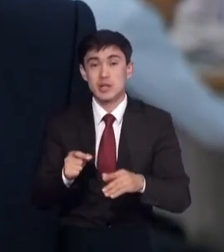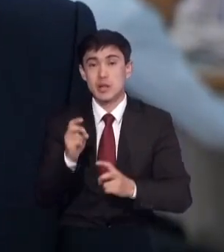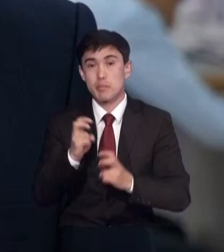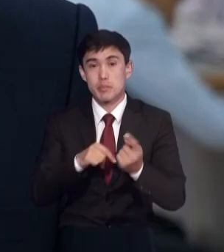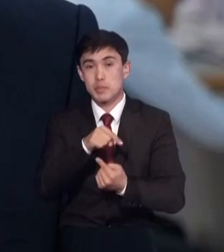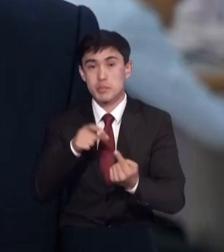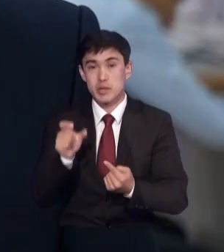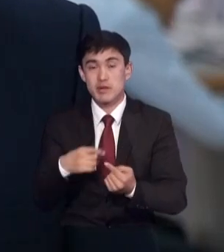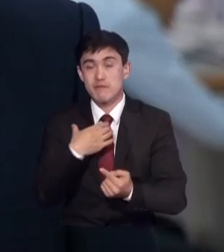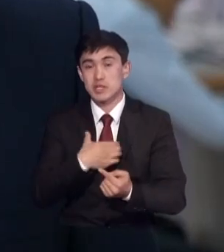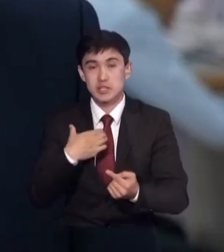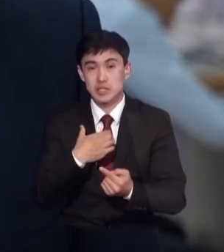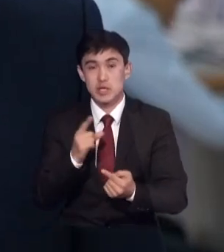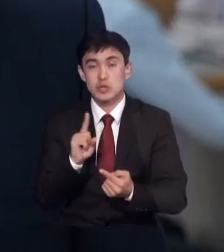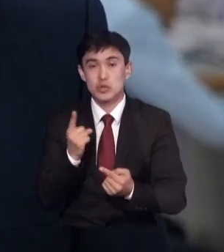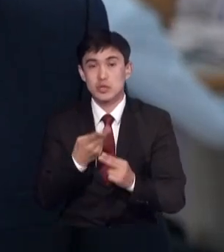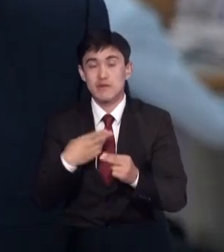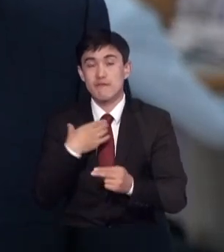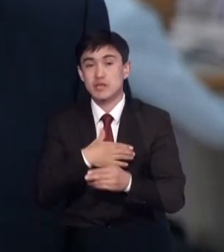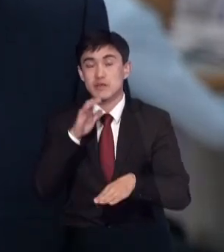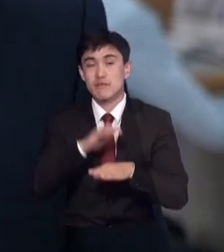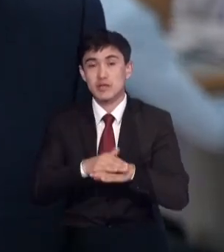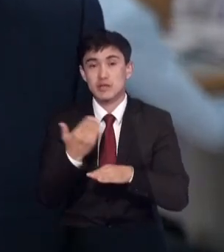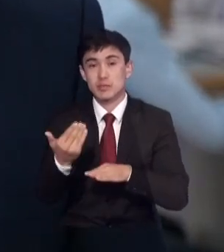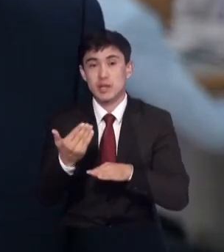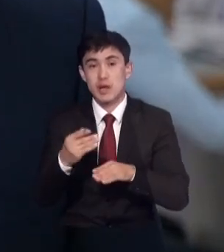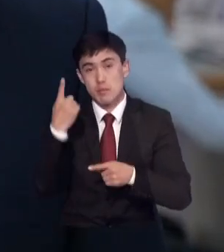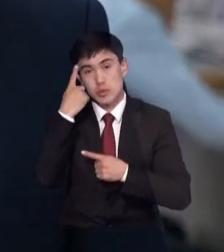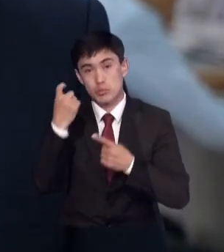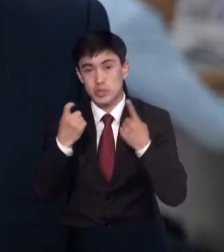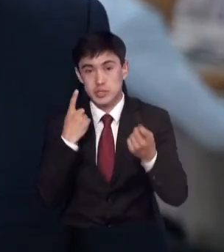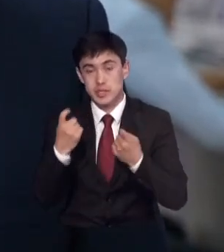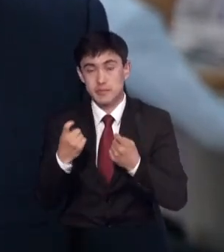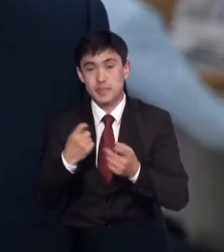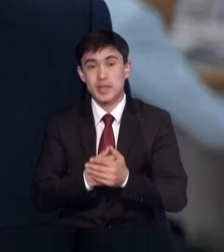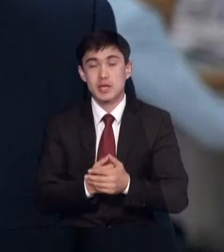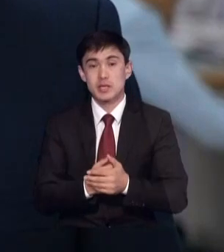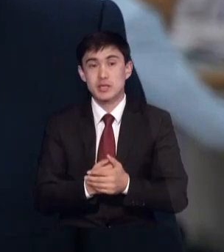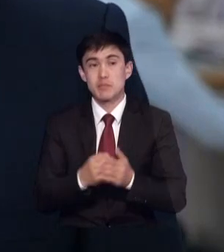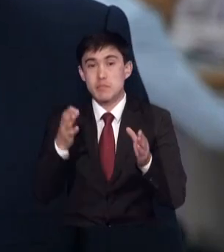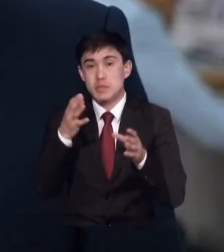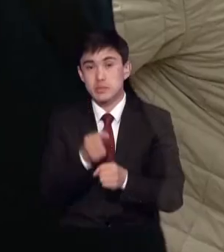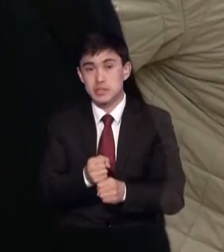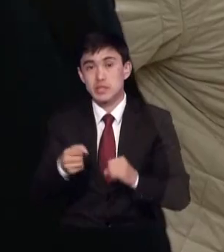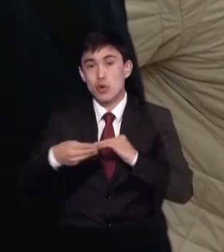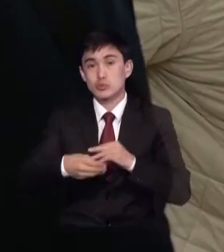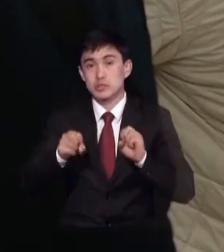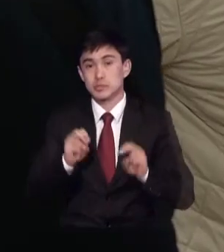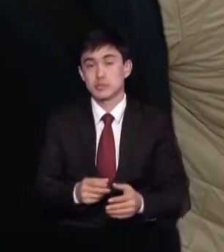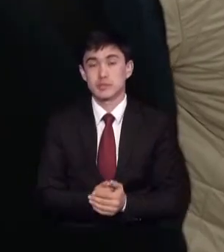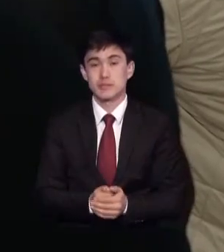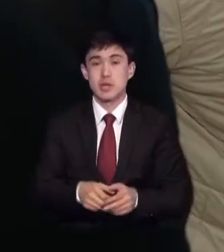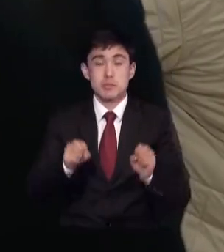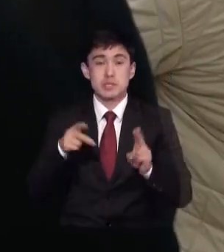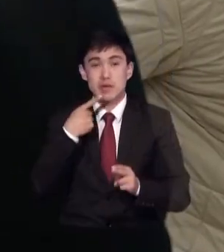предпринимателей очень важны, поскольку это является важным фактором предупреждения и минимизации коррупционных рисков. Специалисты